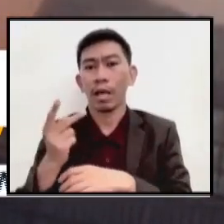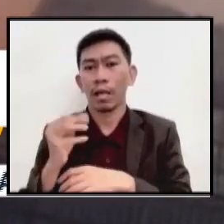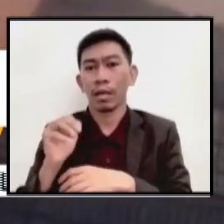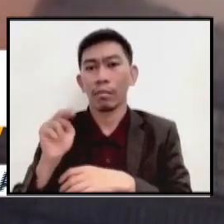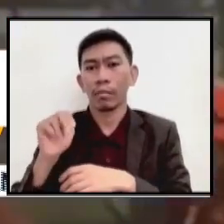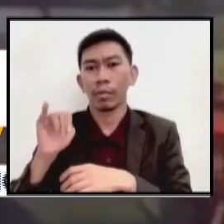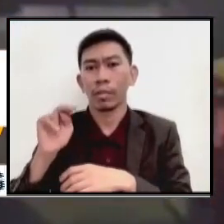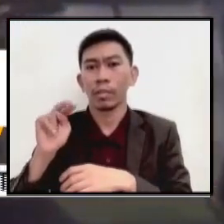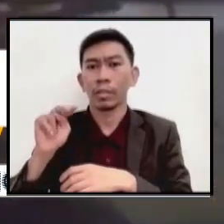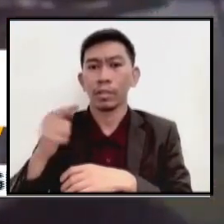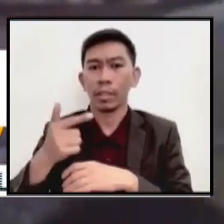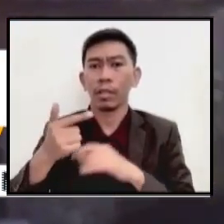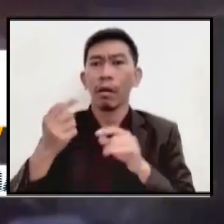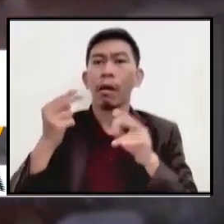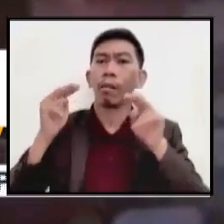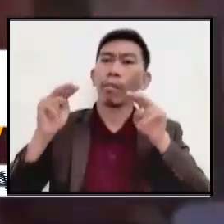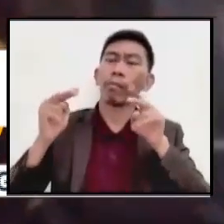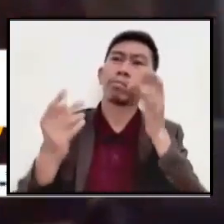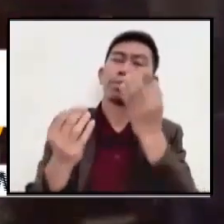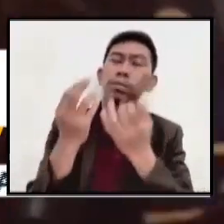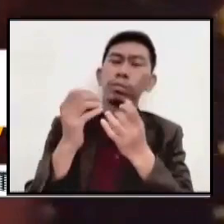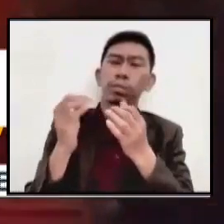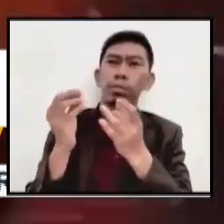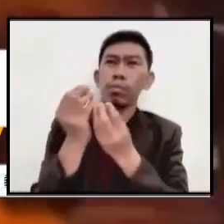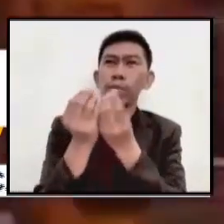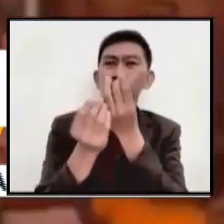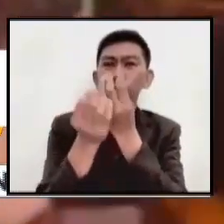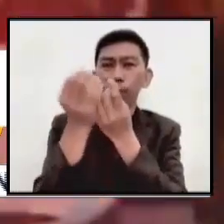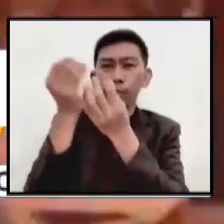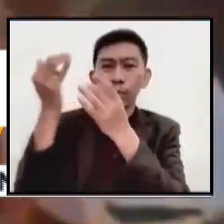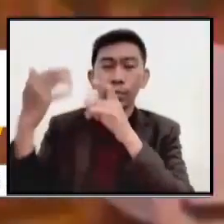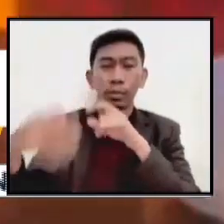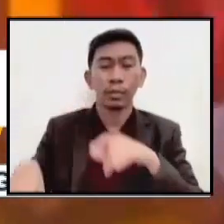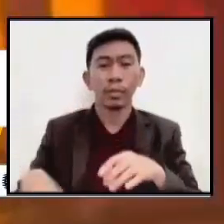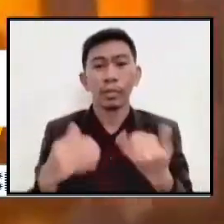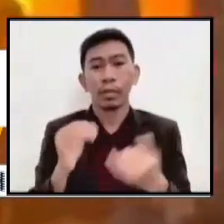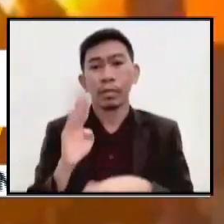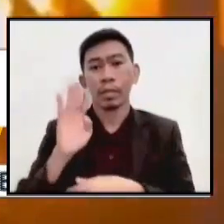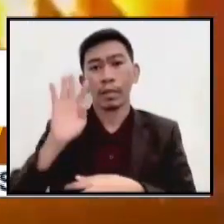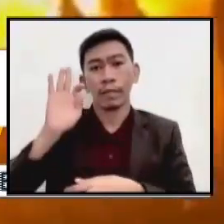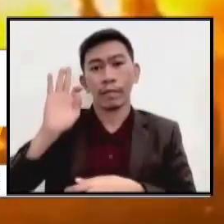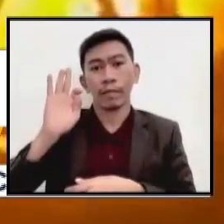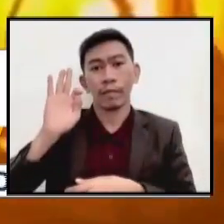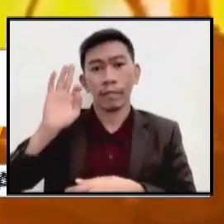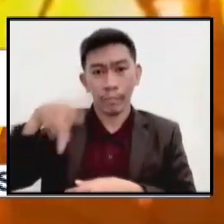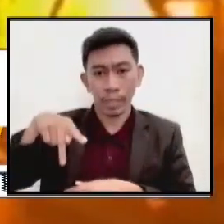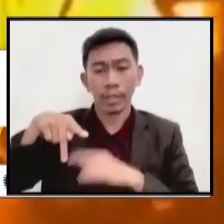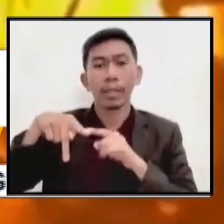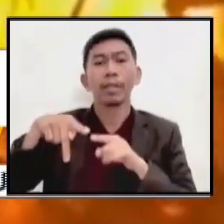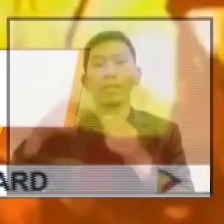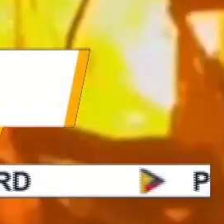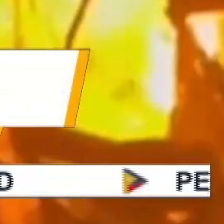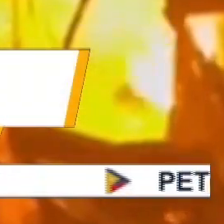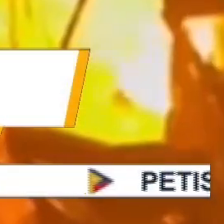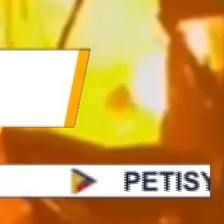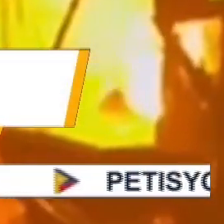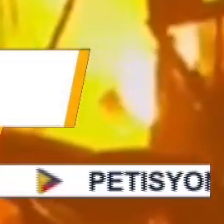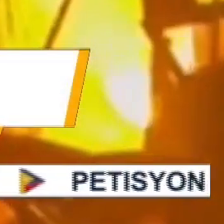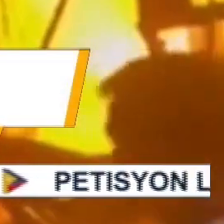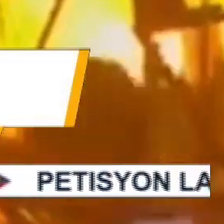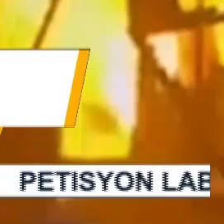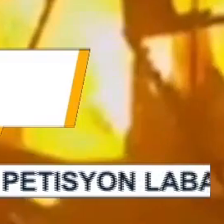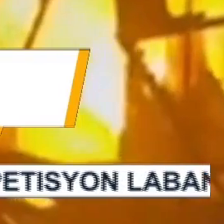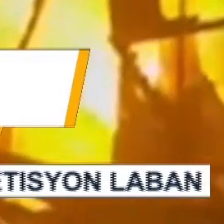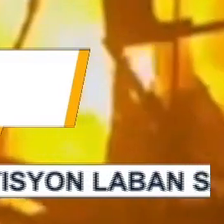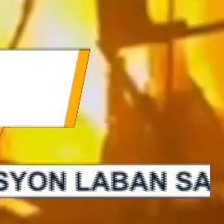area. Kasalukuyang pang inaapula ng Bureau of Fire Protection ng sunog. Wala pang malinaw na dahilan kung saan ang